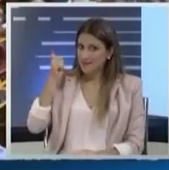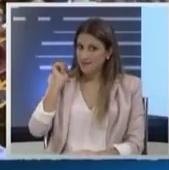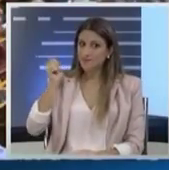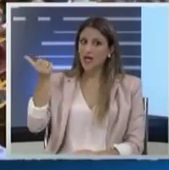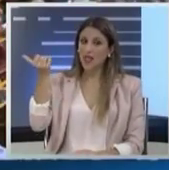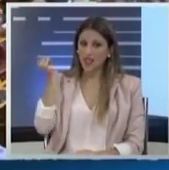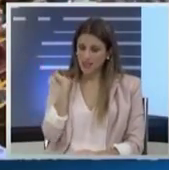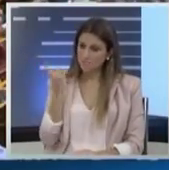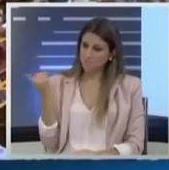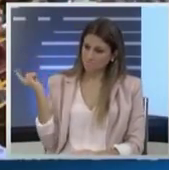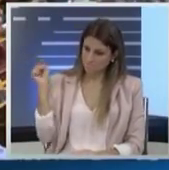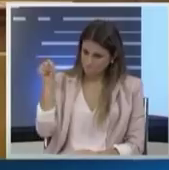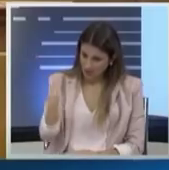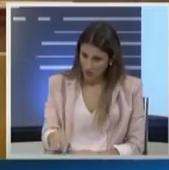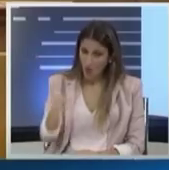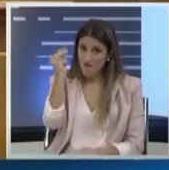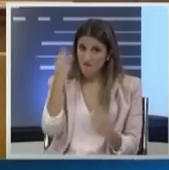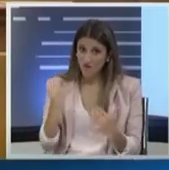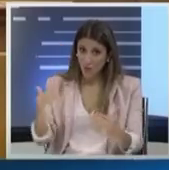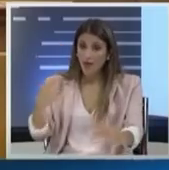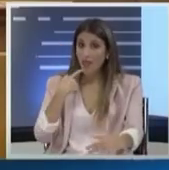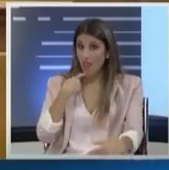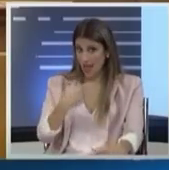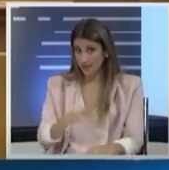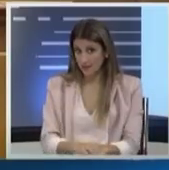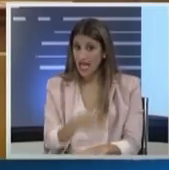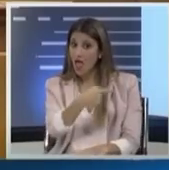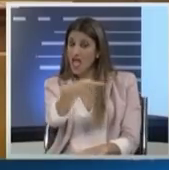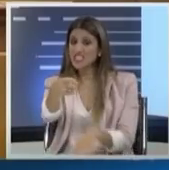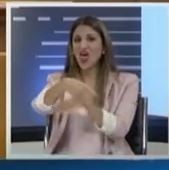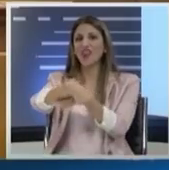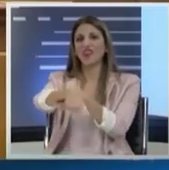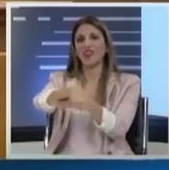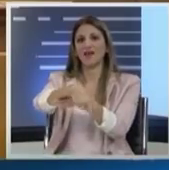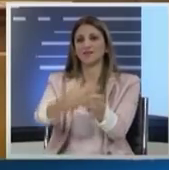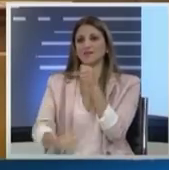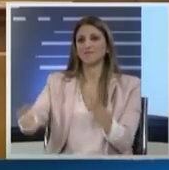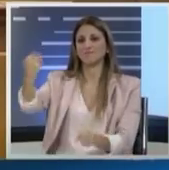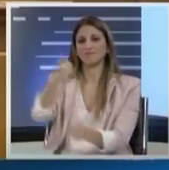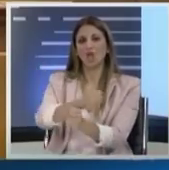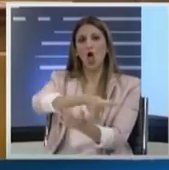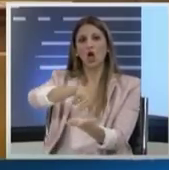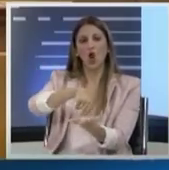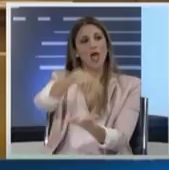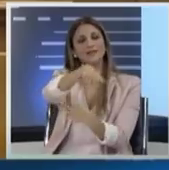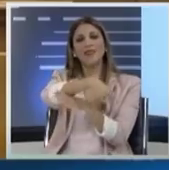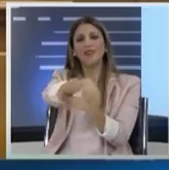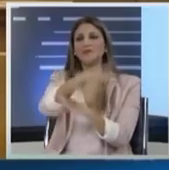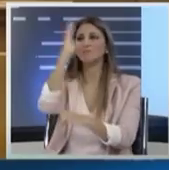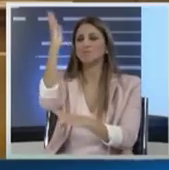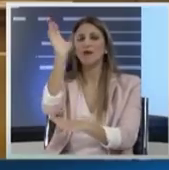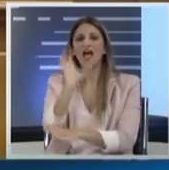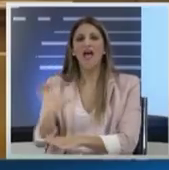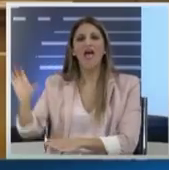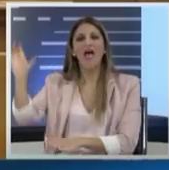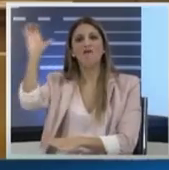Μέχρι χθες λοιπόν ερχόσασταν εδώ και παριστάνατε εσείς τους δικαστές. Τους δικαστές των ευρωπαϊκών θεσμών και